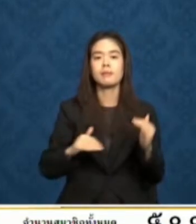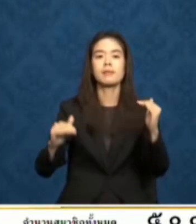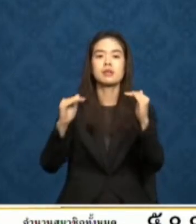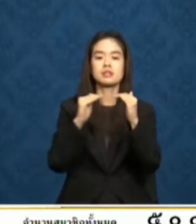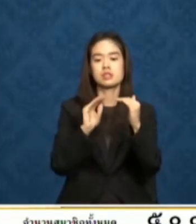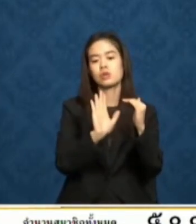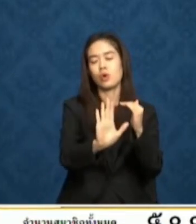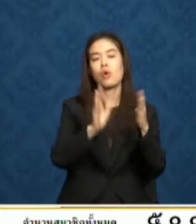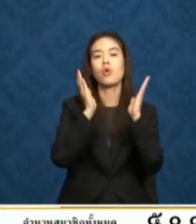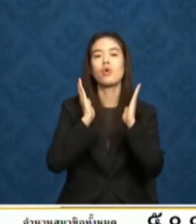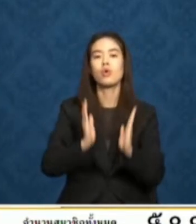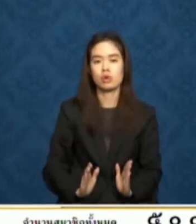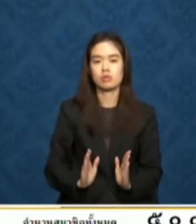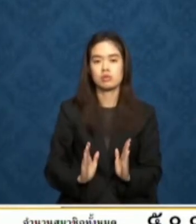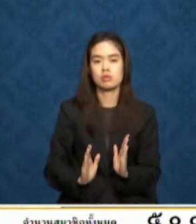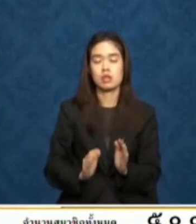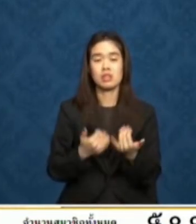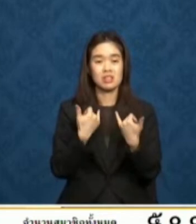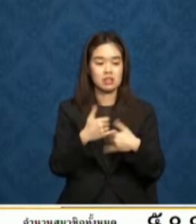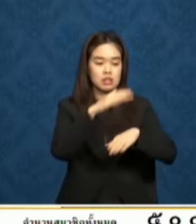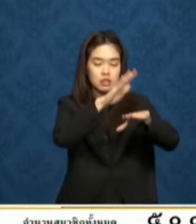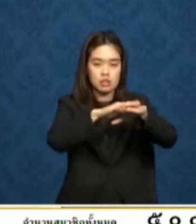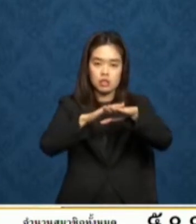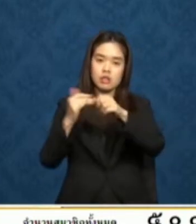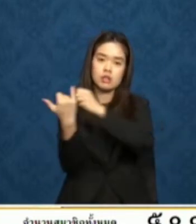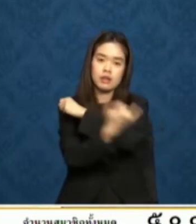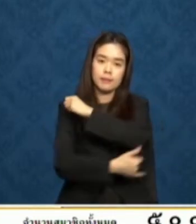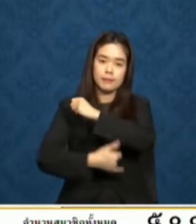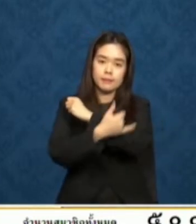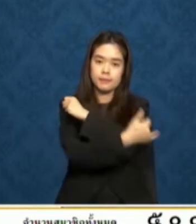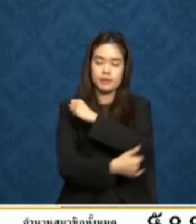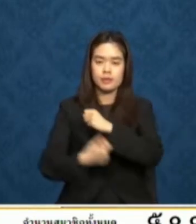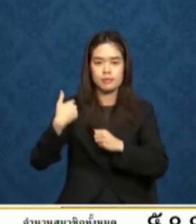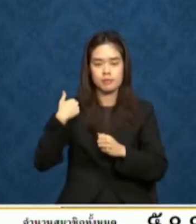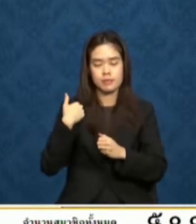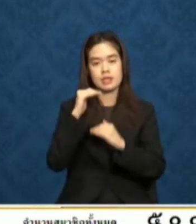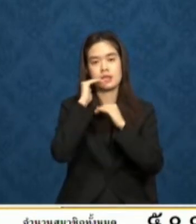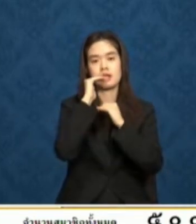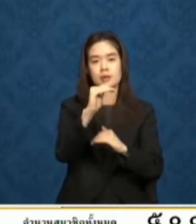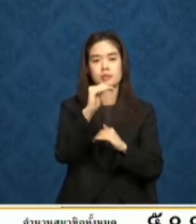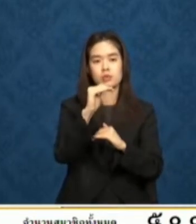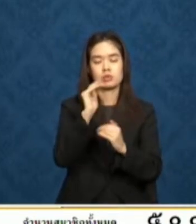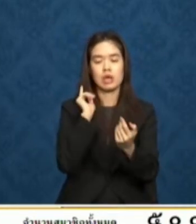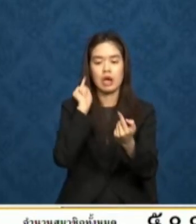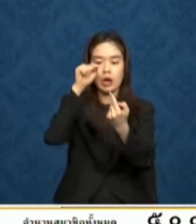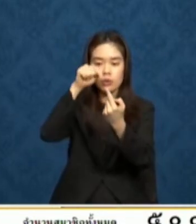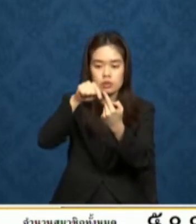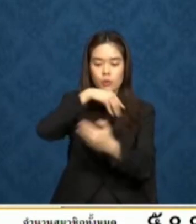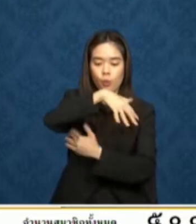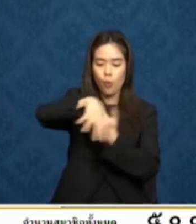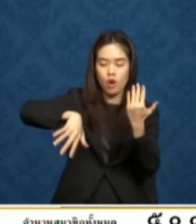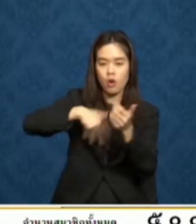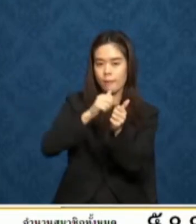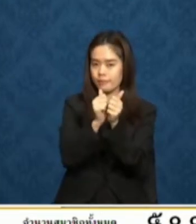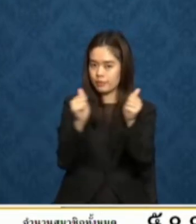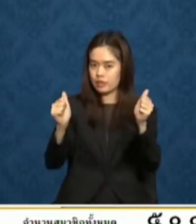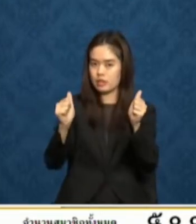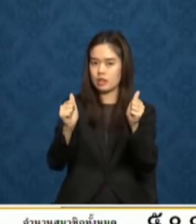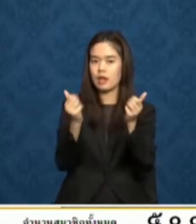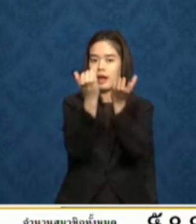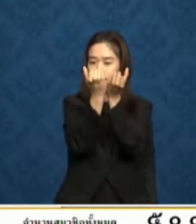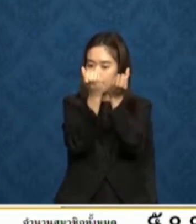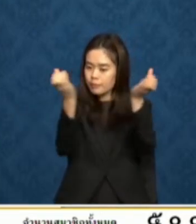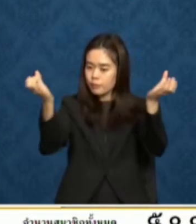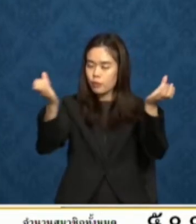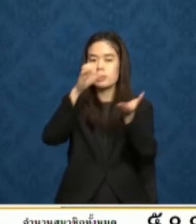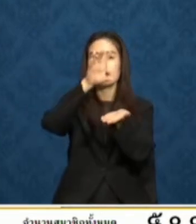และได้กระตุ้นให้ปเทศต่าง ได้บญหัดกำหนดสิทธิในการเข้าถงสเวล้มที่ดีลงไปในรฐมนูน